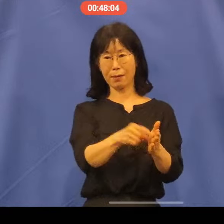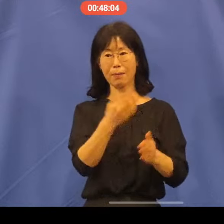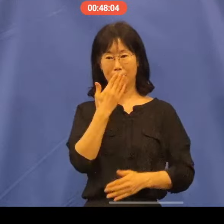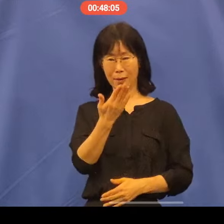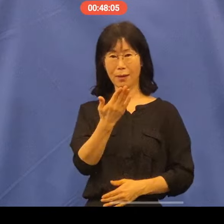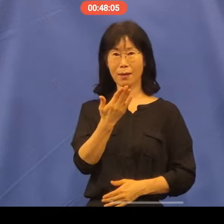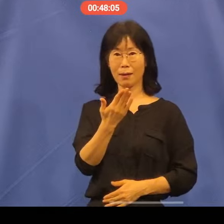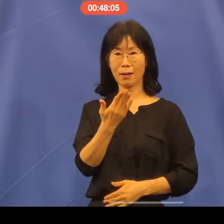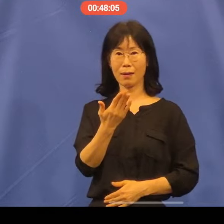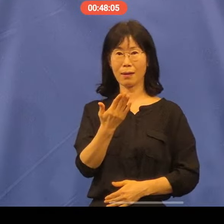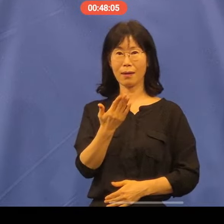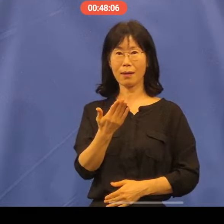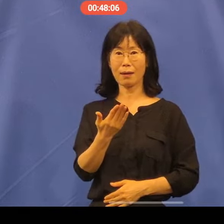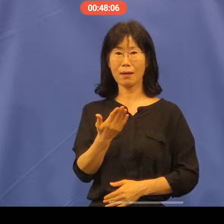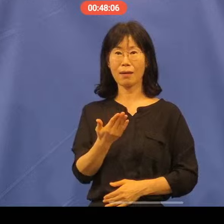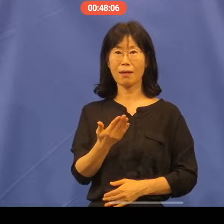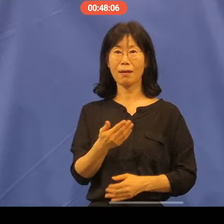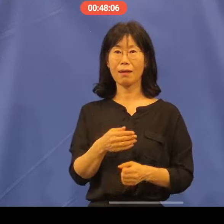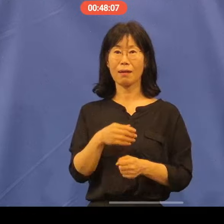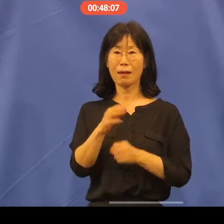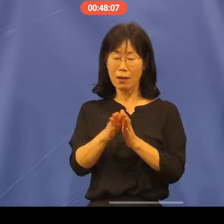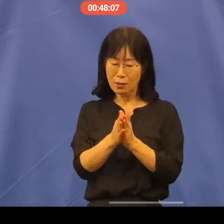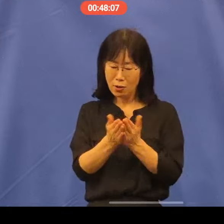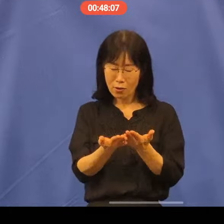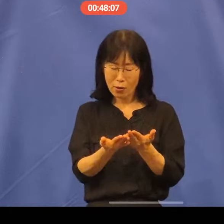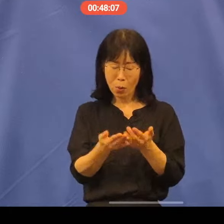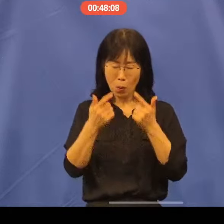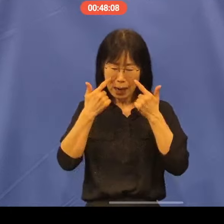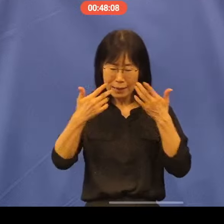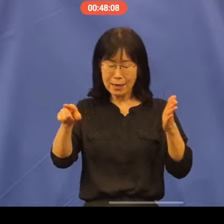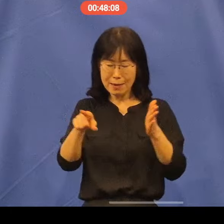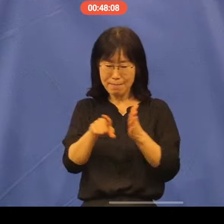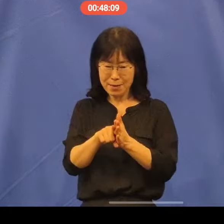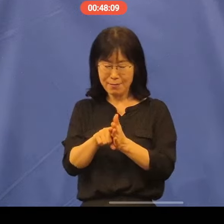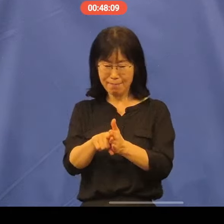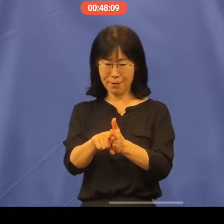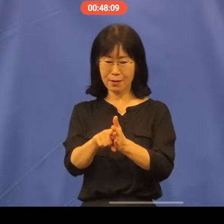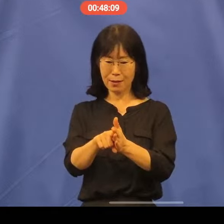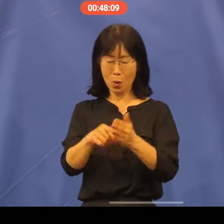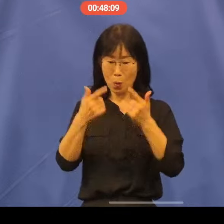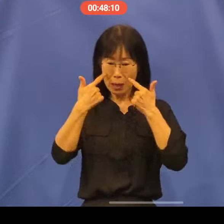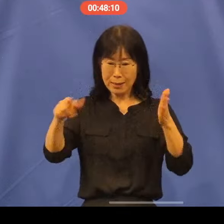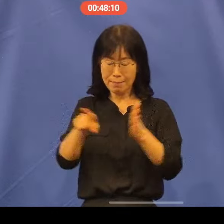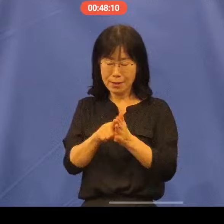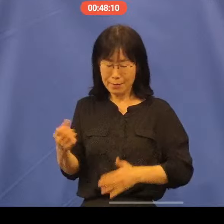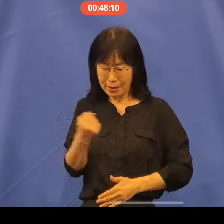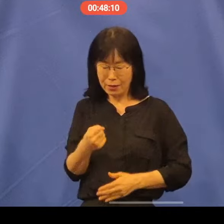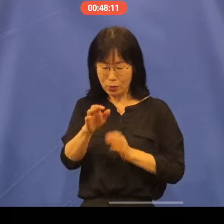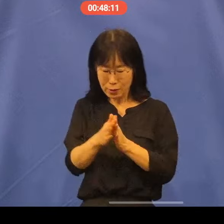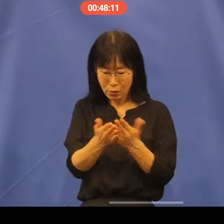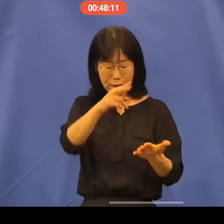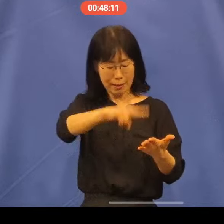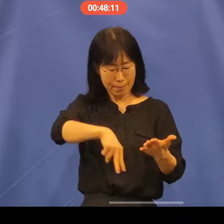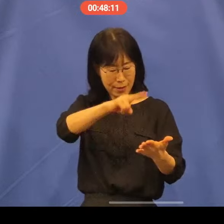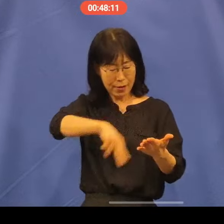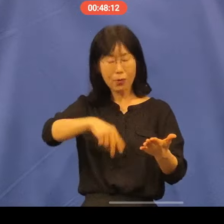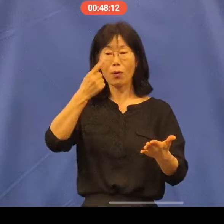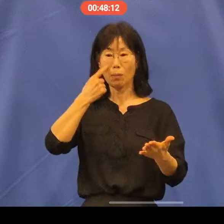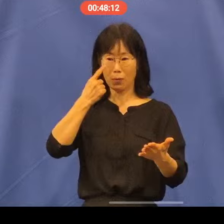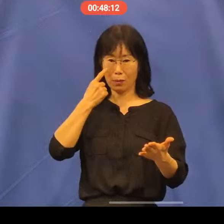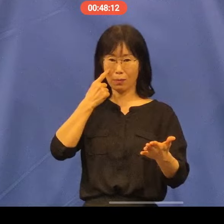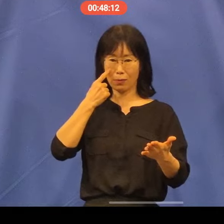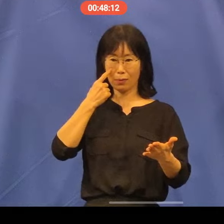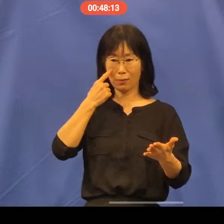믿는다고 믿고 성경을 읽어보십시오. 성경 줄 끌 때가 한두 군데요.